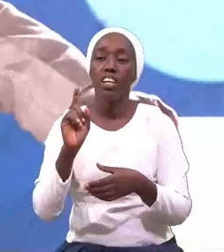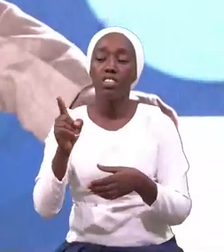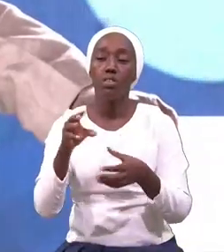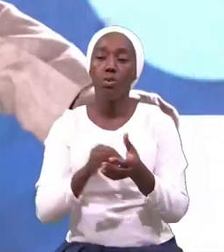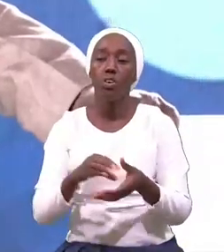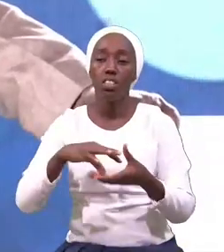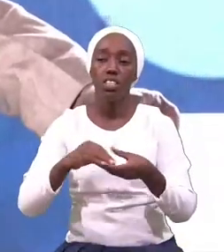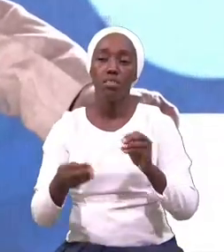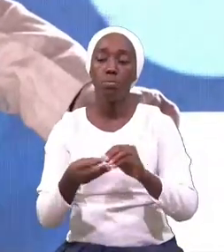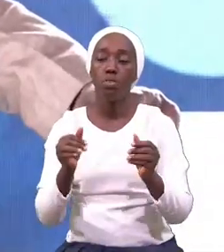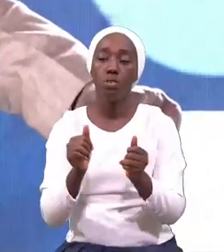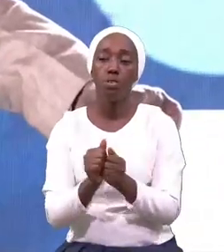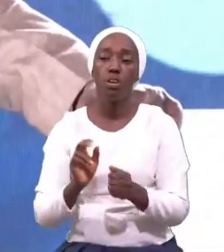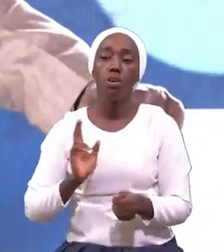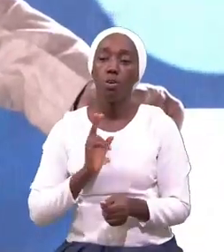Maintenant que je suis venu au Cameroun,